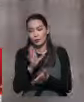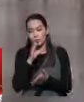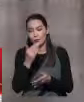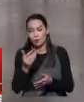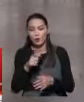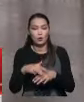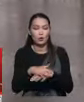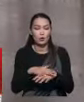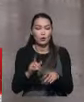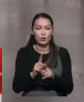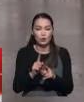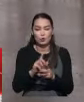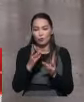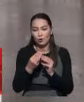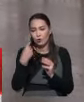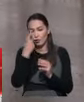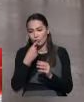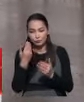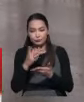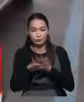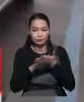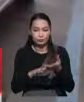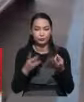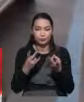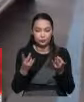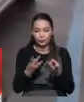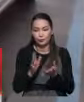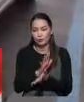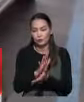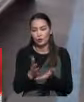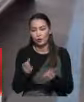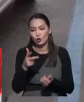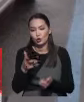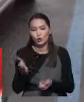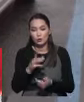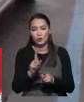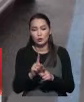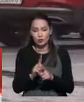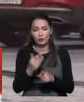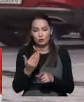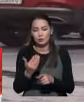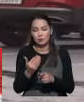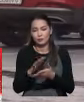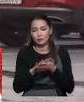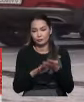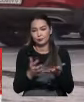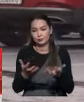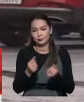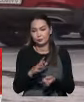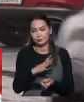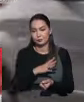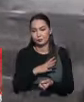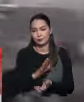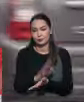бөлімінде жеке дерегіңізді енгізіп, өтініш толтырасыз. Бүгінде 3000-нан астам адам осылай тұраққа рұқсат қағазын алған. Дәрбек Бақытбек, Бағлан